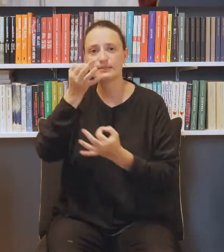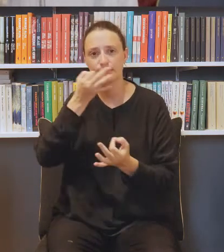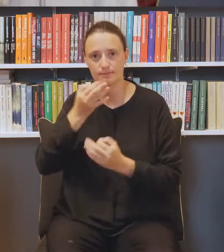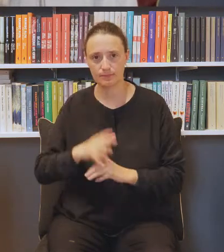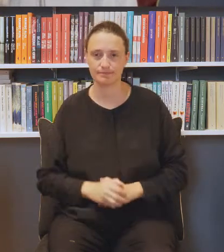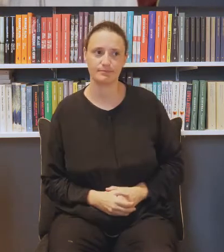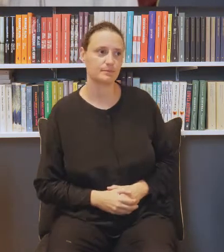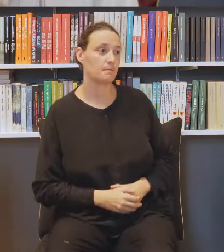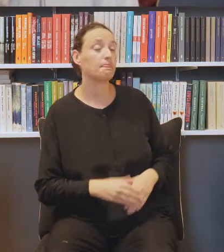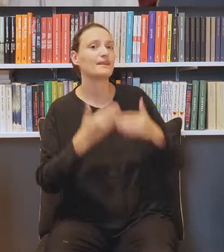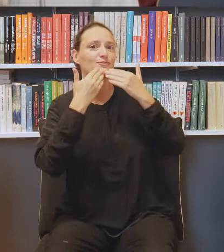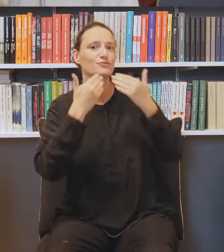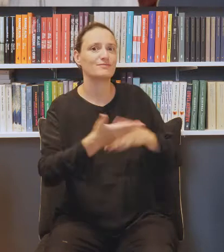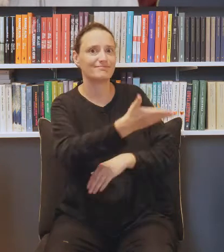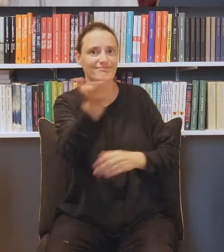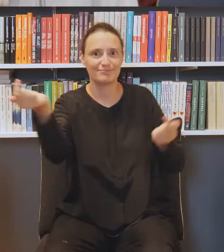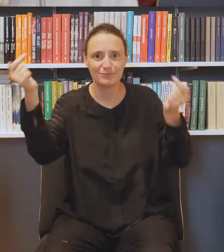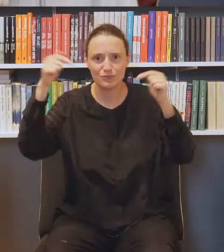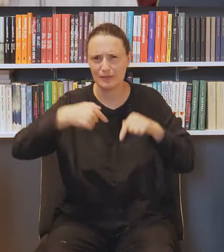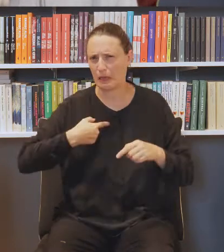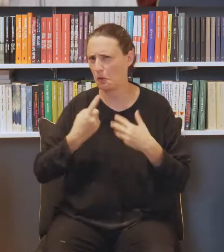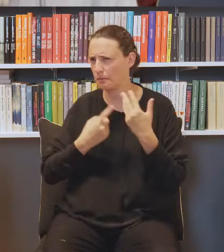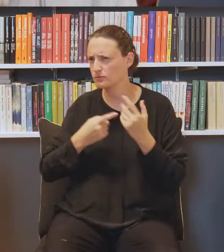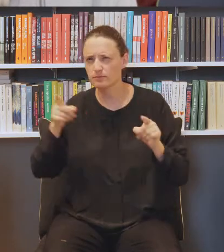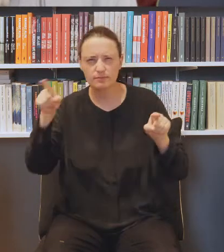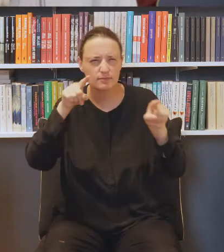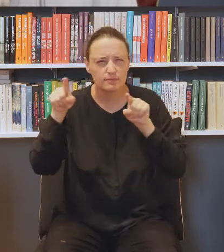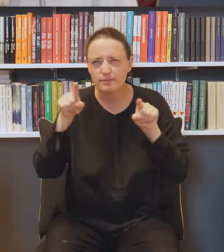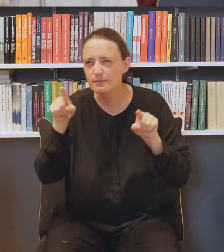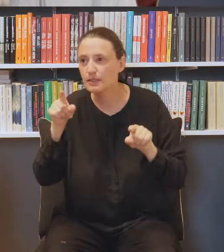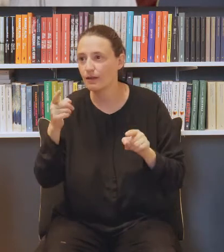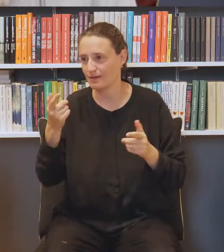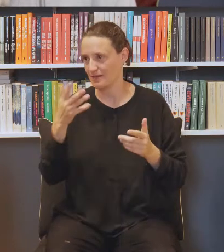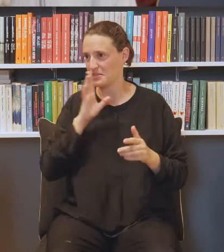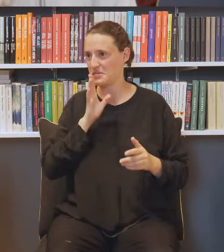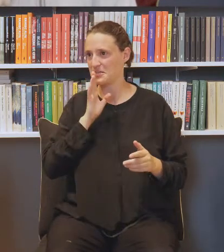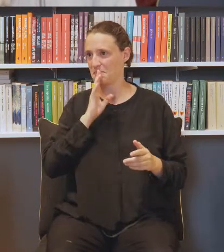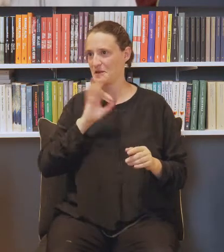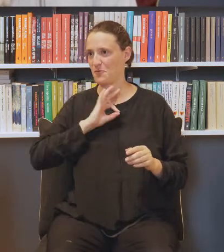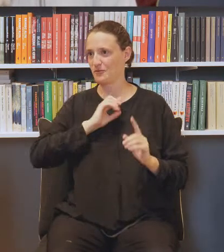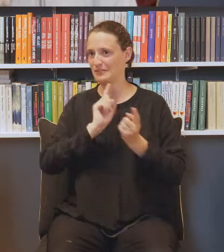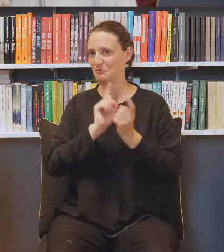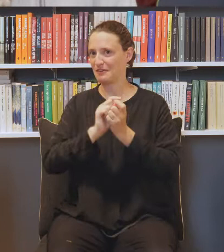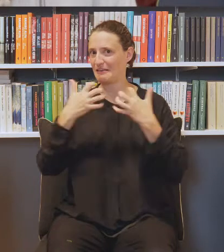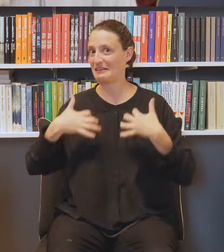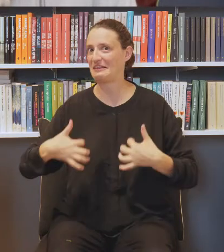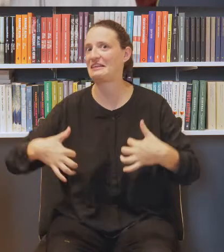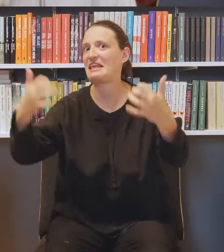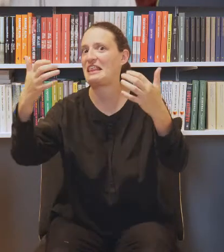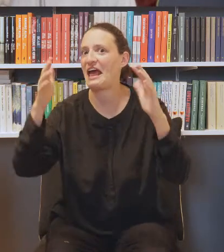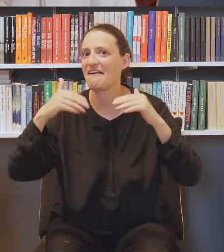za przyjście. To z moich szybkich obliczeń wynika, że to jest chyba najliczniejsze moje spotkanie, rekord.